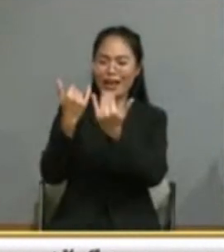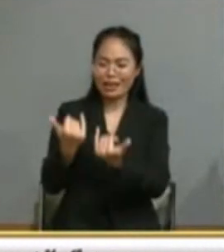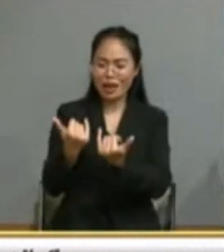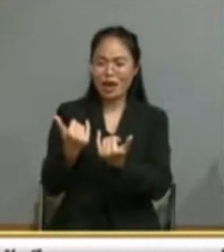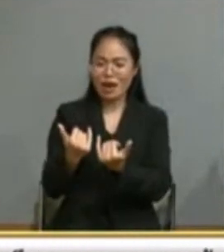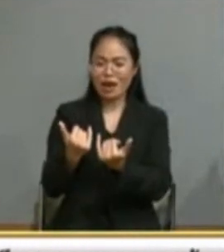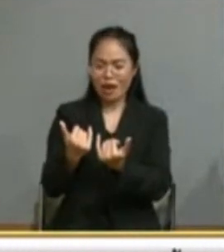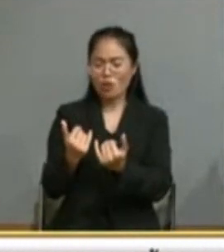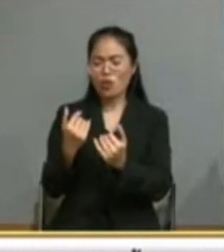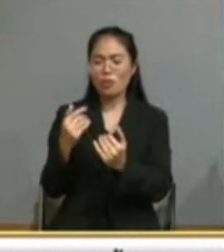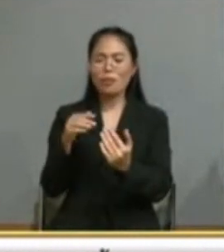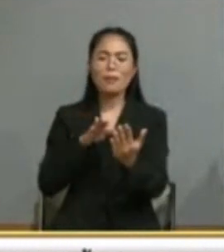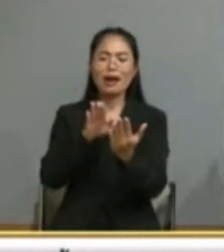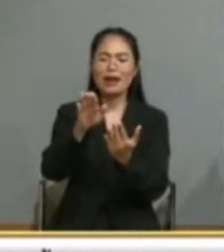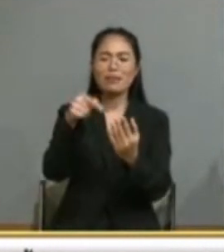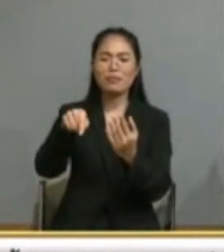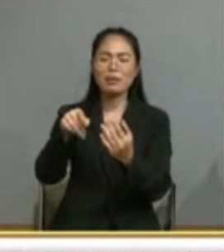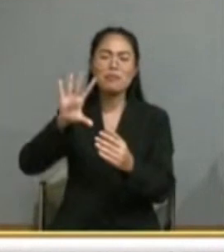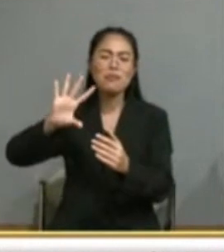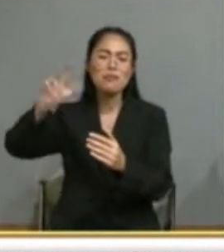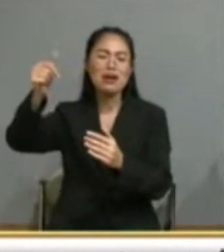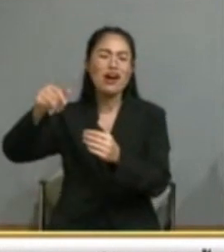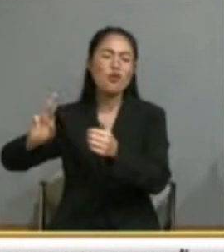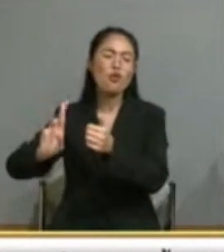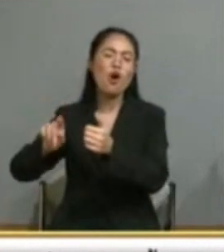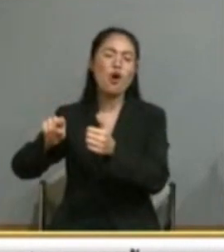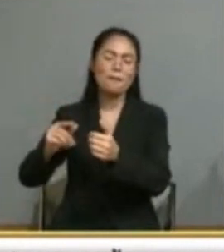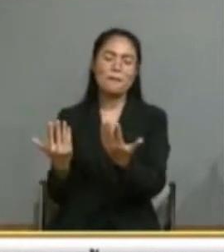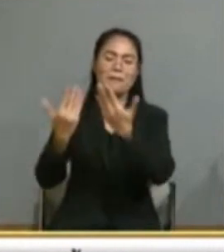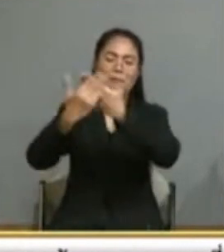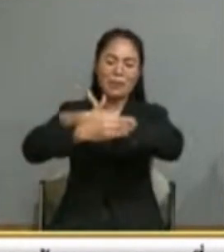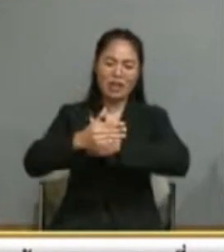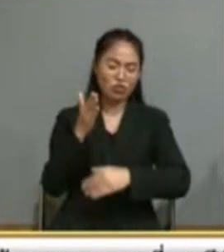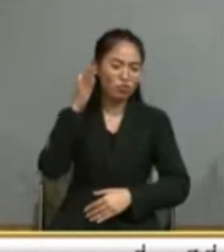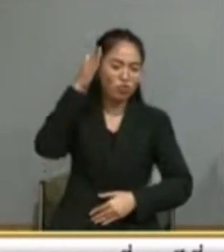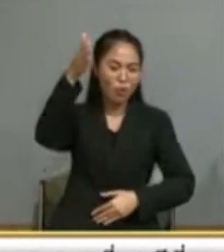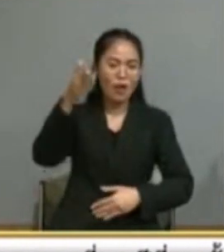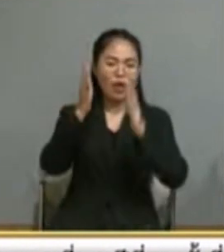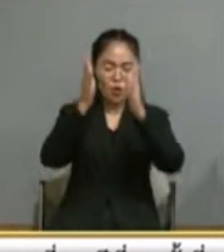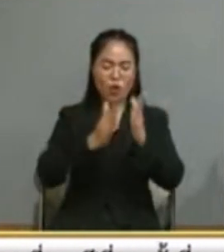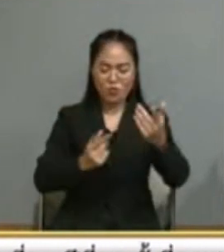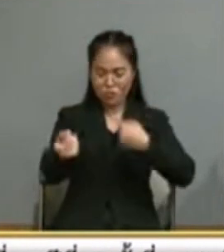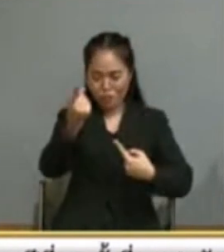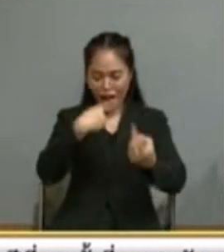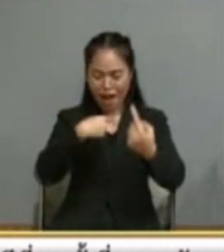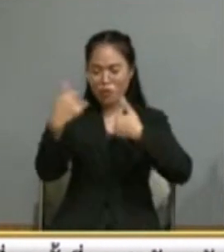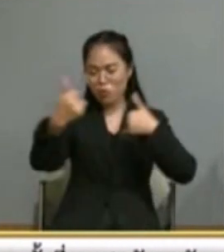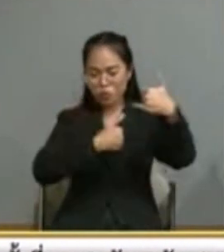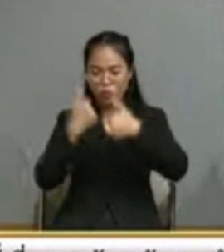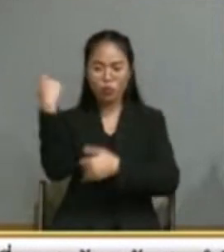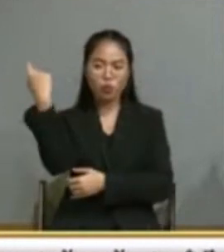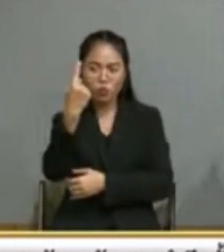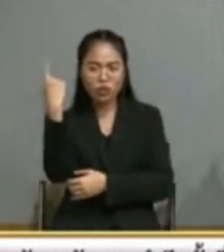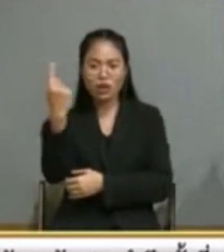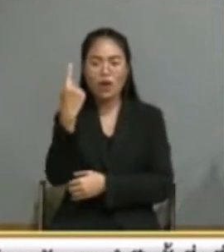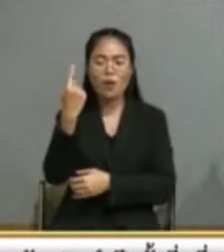็เพื่องทางผ่านในอดีทดและเปเพื่องรองในปัจจุบ อยากไปสู่กเป็เพื่หักในด้านต่างๆโดยเฉพาะด้